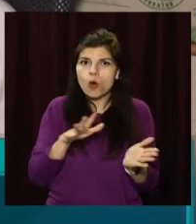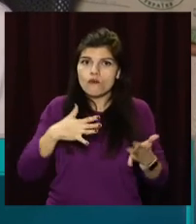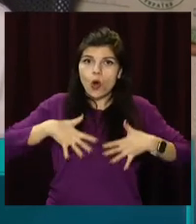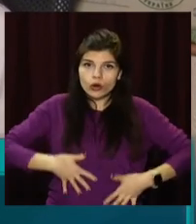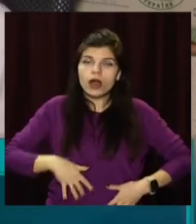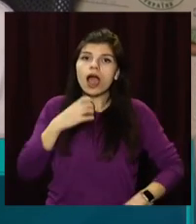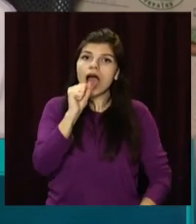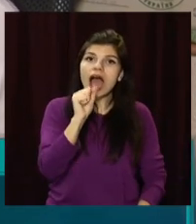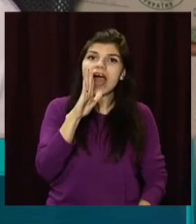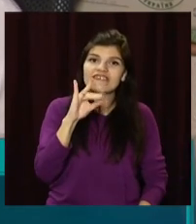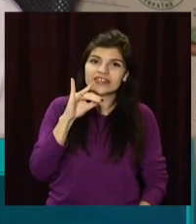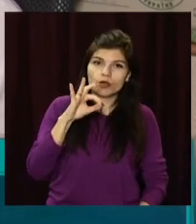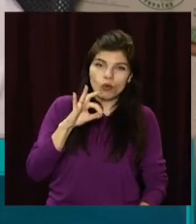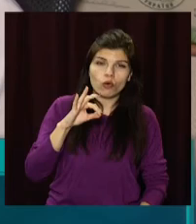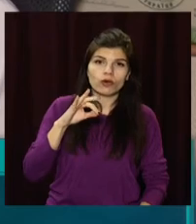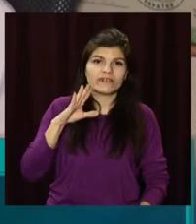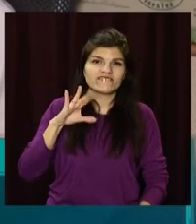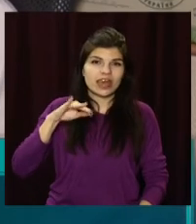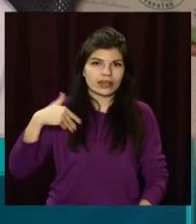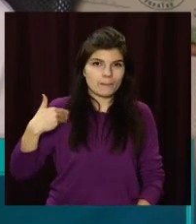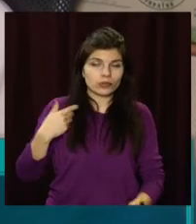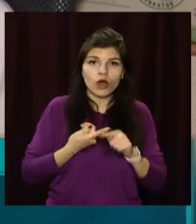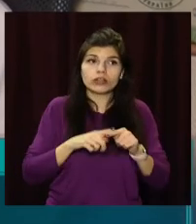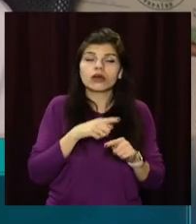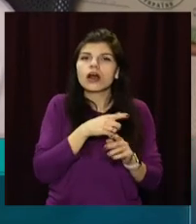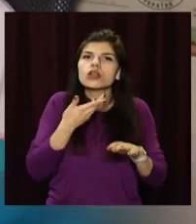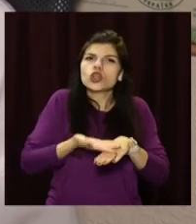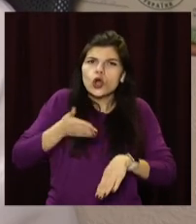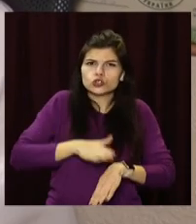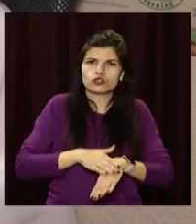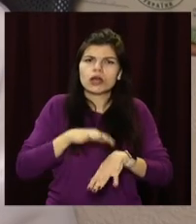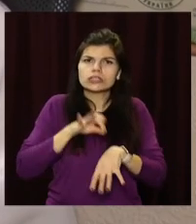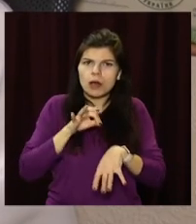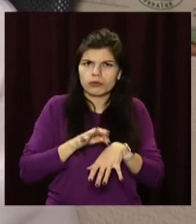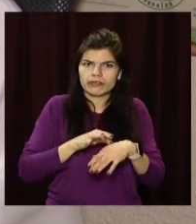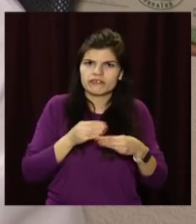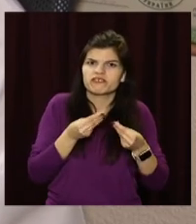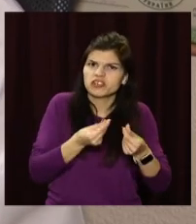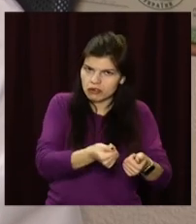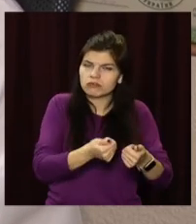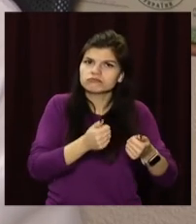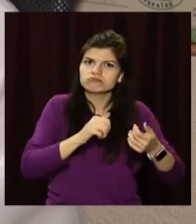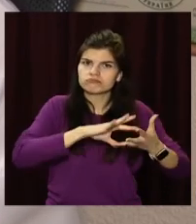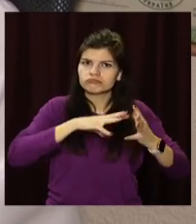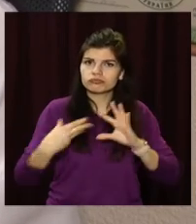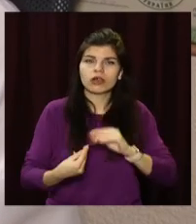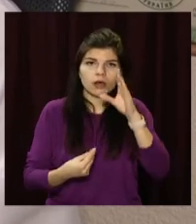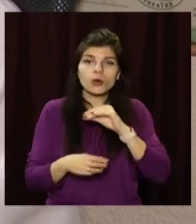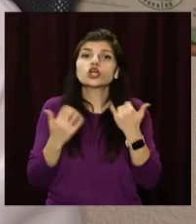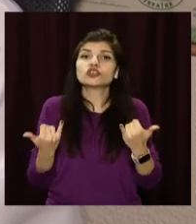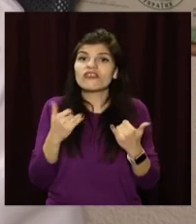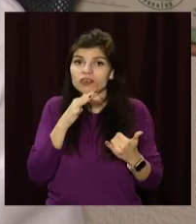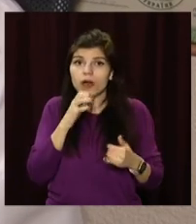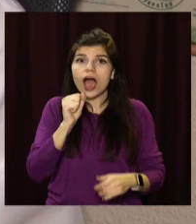об авітамінозі. Це вже проявляється тяжелими специфічними заболіваннями. К счастью, в современном